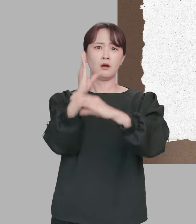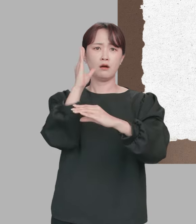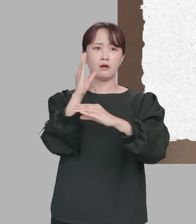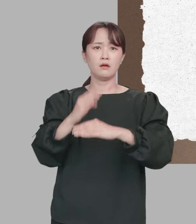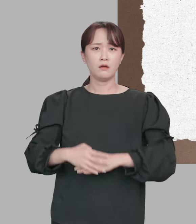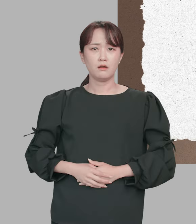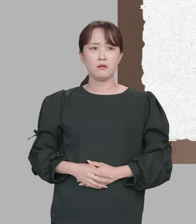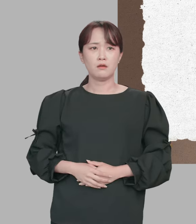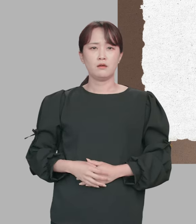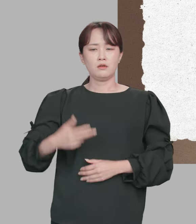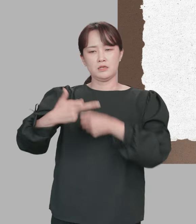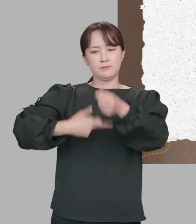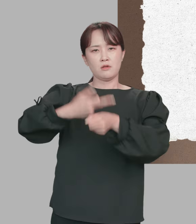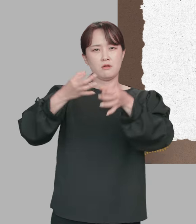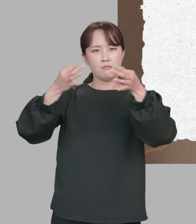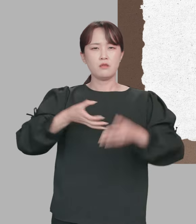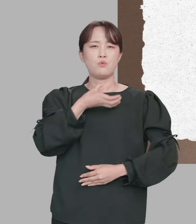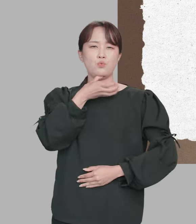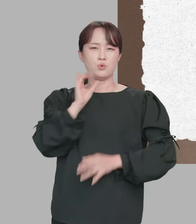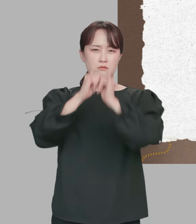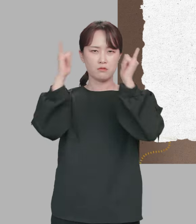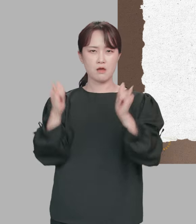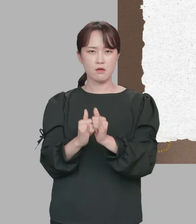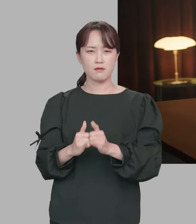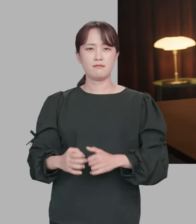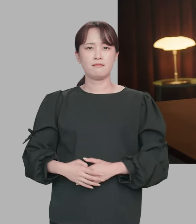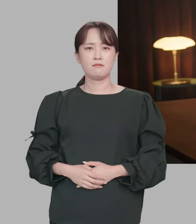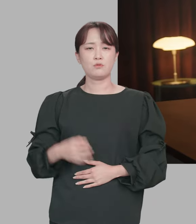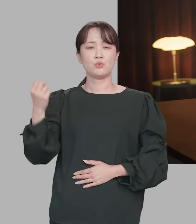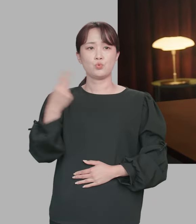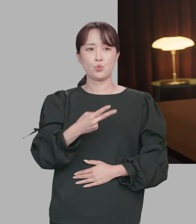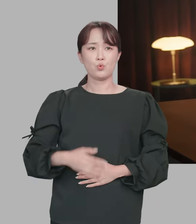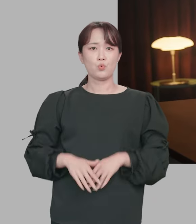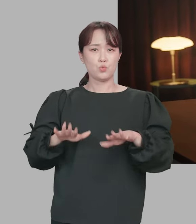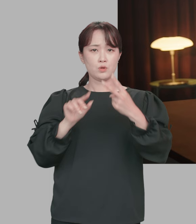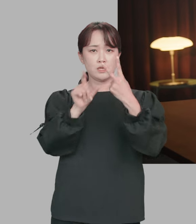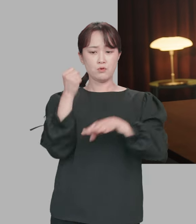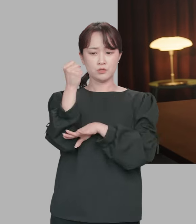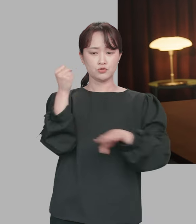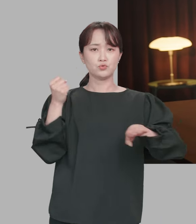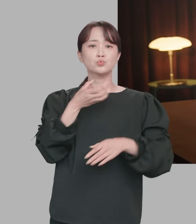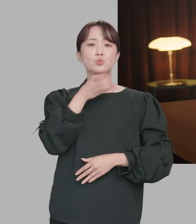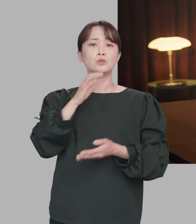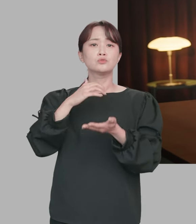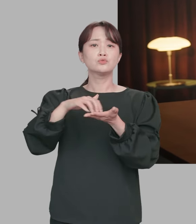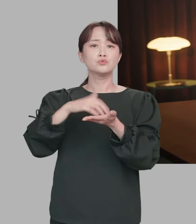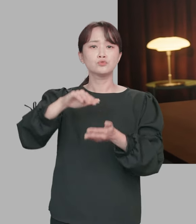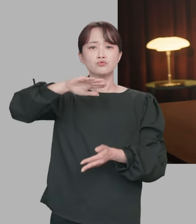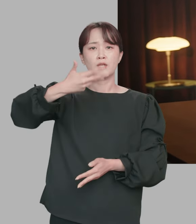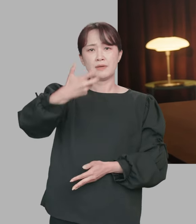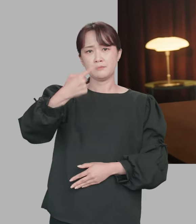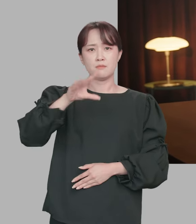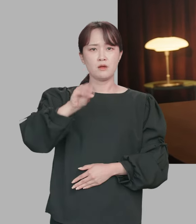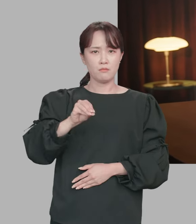넘어서면서 17년 만에 고령 사회에 진입했습니다. 또한 올해 2월 기준 노인 인구가